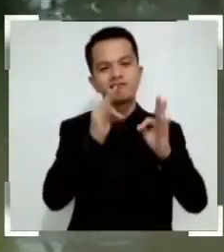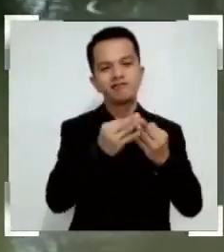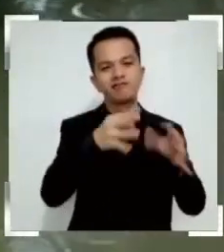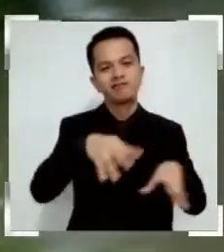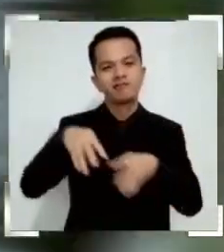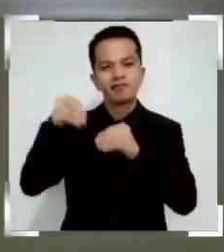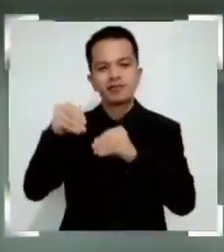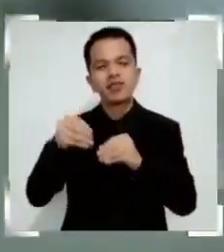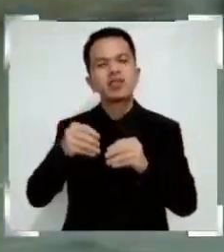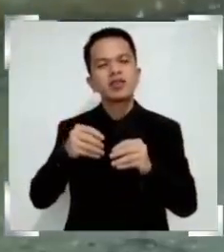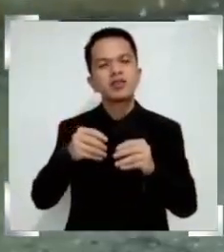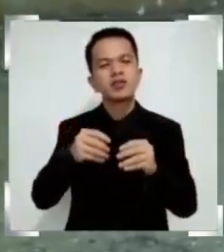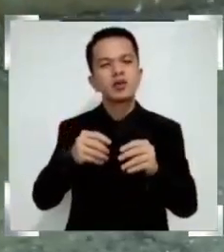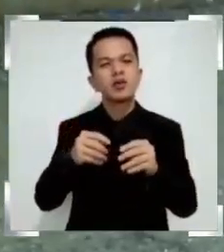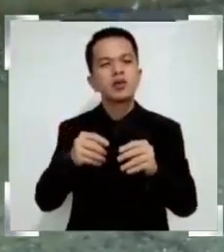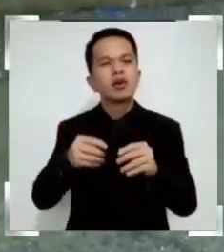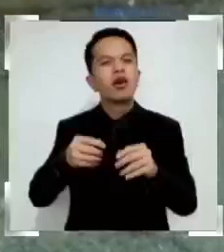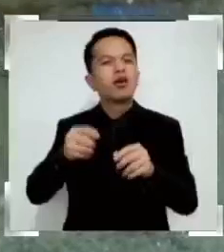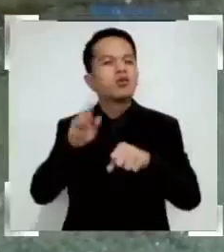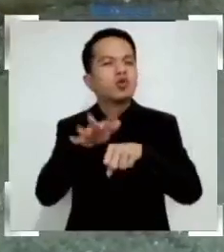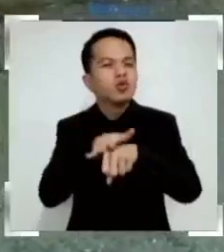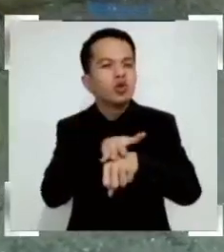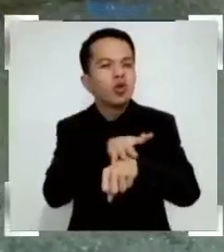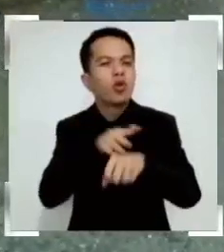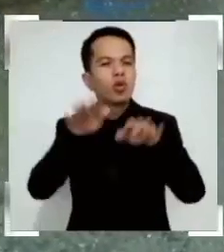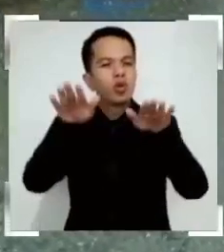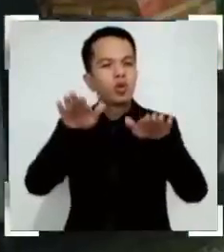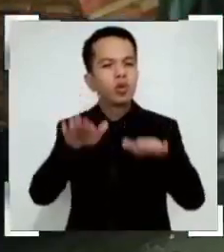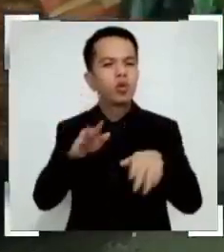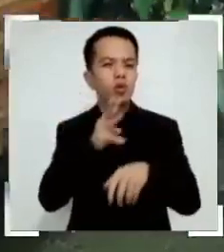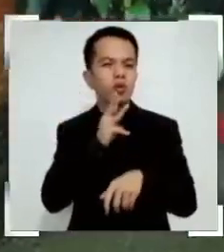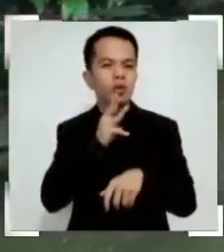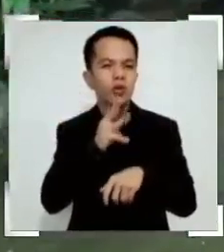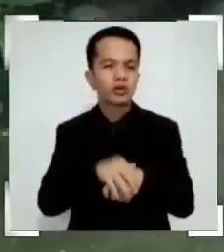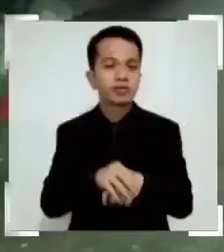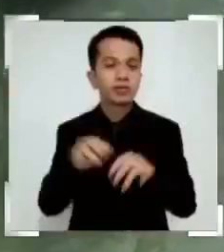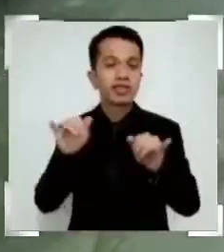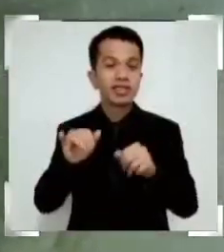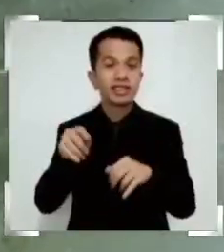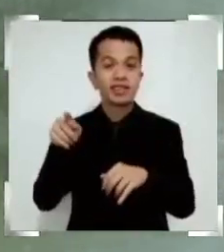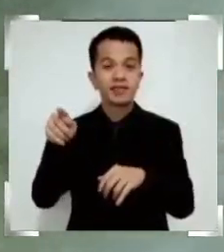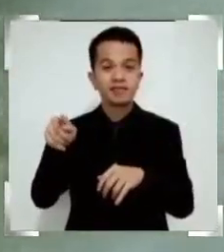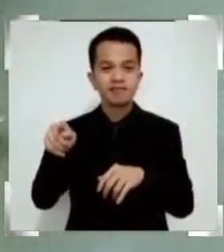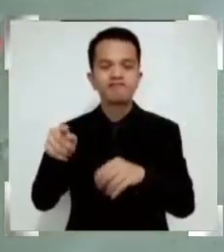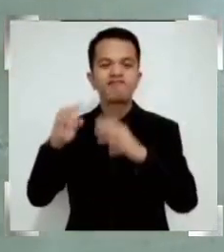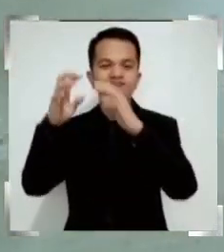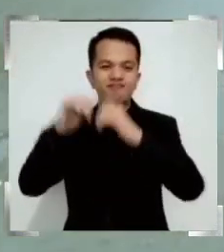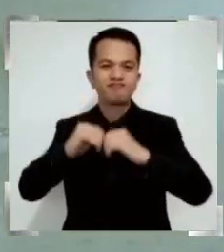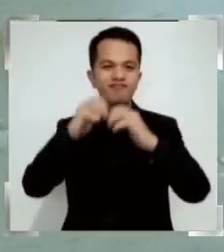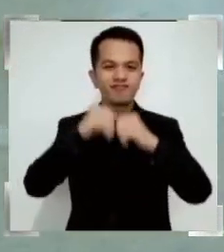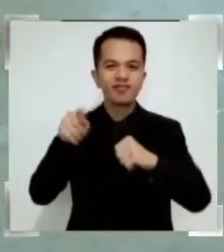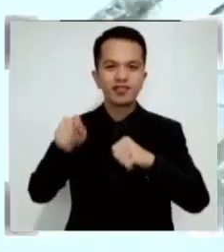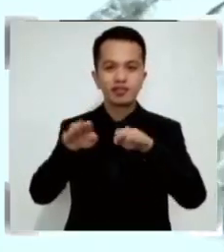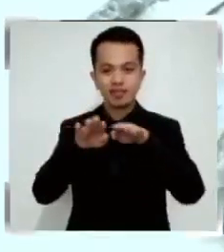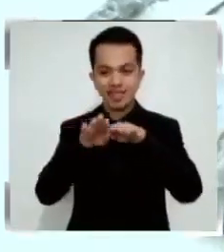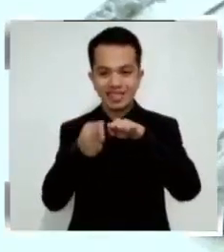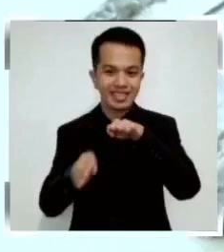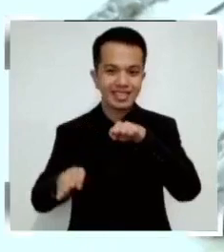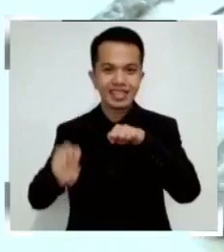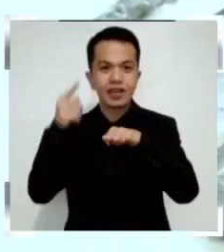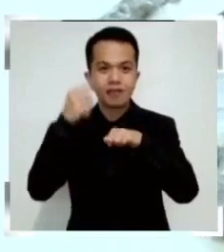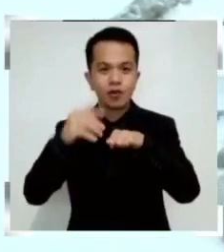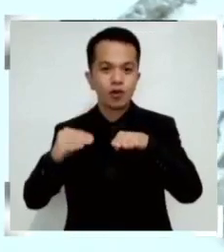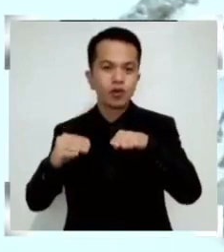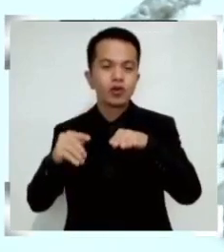tuluyang maalis ang baha. Bumigay naman ang dike at tatlong waiting shed sa Barangay Gabo Norte, Lawag, Ilocos Norte. Nanganganib ding masira ang